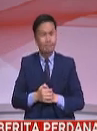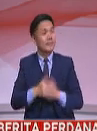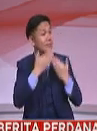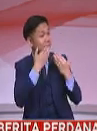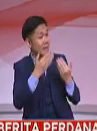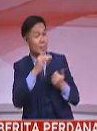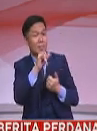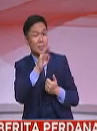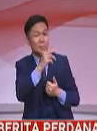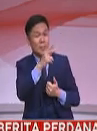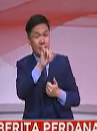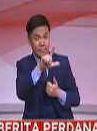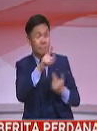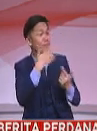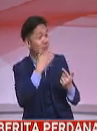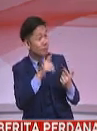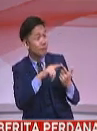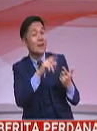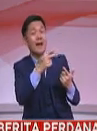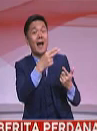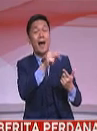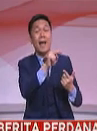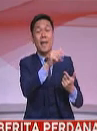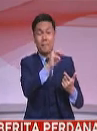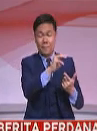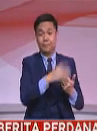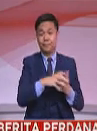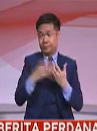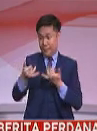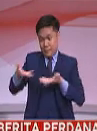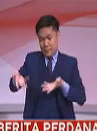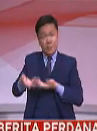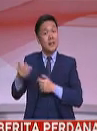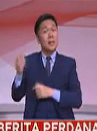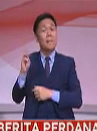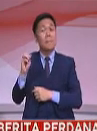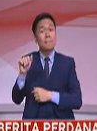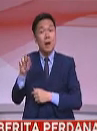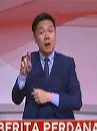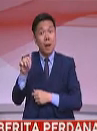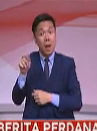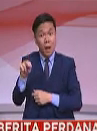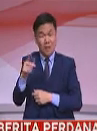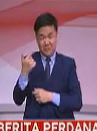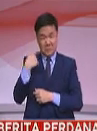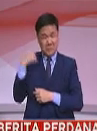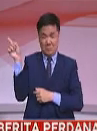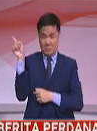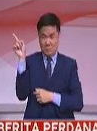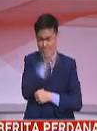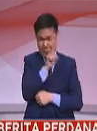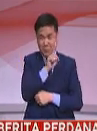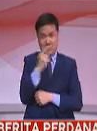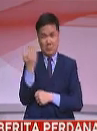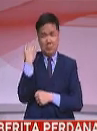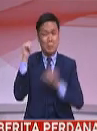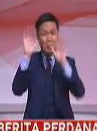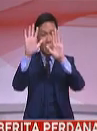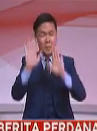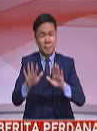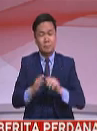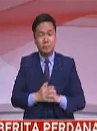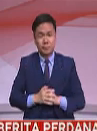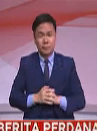kasih Ismail dan Hani meski kini badai dimarabahan Dimana daerah ini antar yang terus dilanda banjir pada ah lalu dan